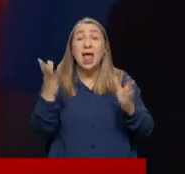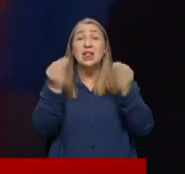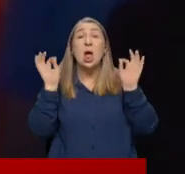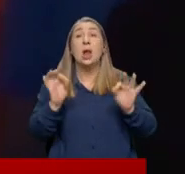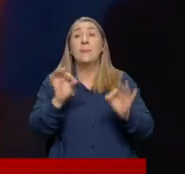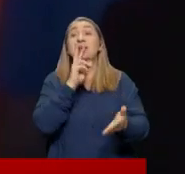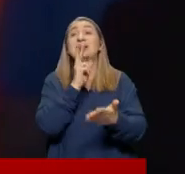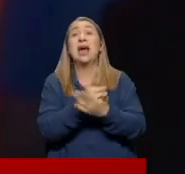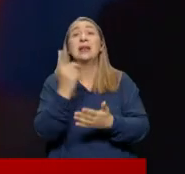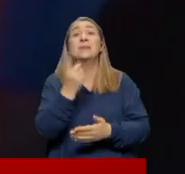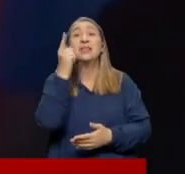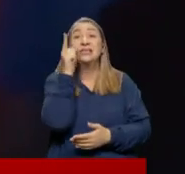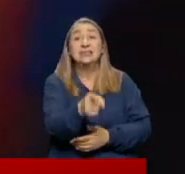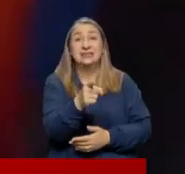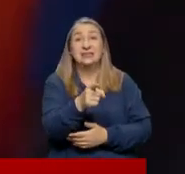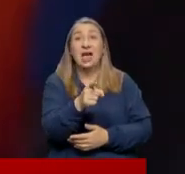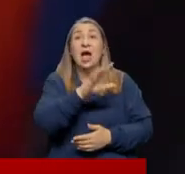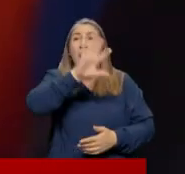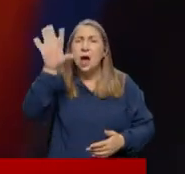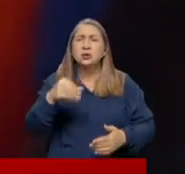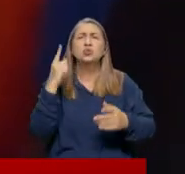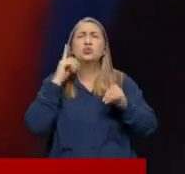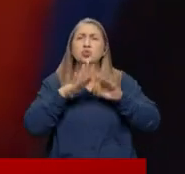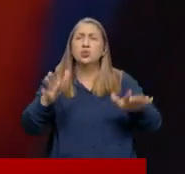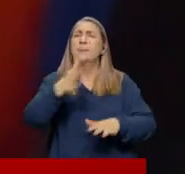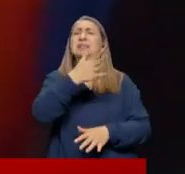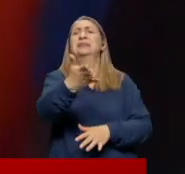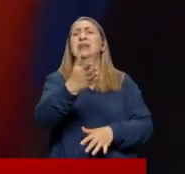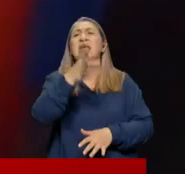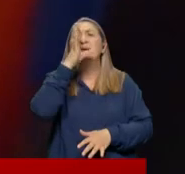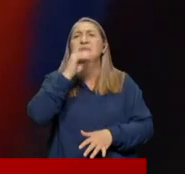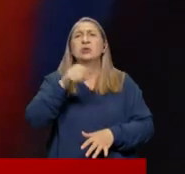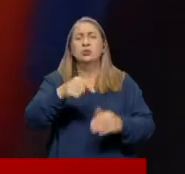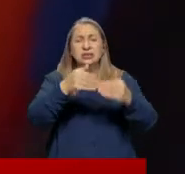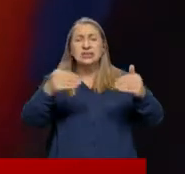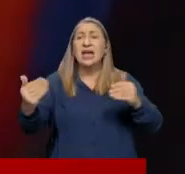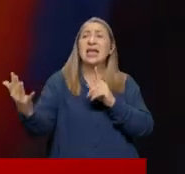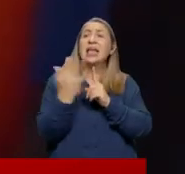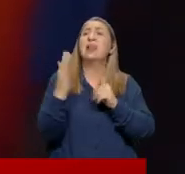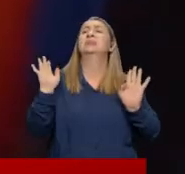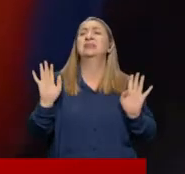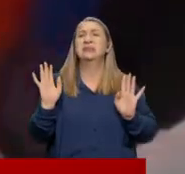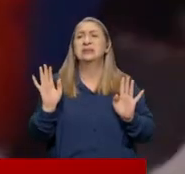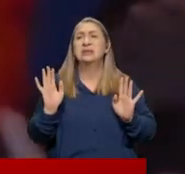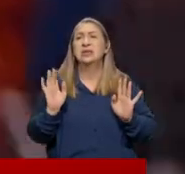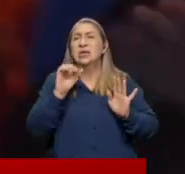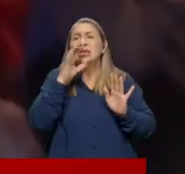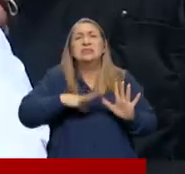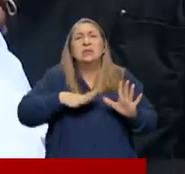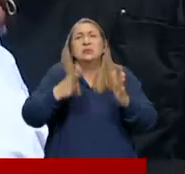en önemli kararlardan bir tanesi Herkes duysun ve bilsin kimse bu sınırlara yaklaşmasın